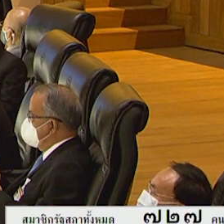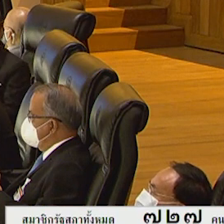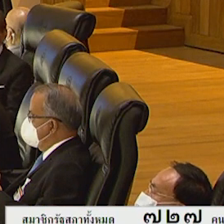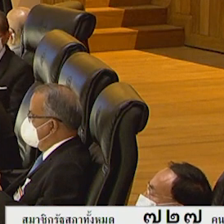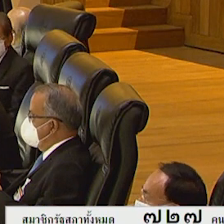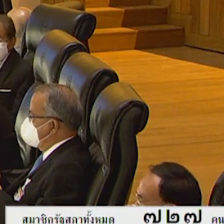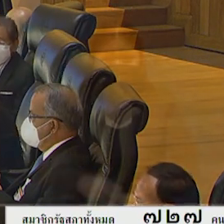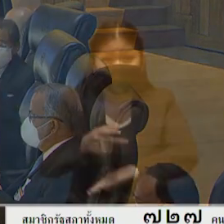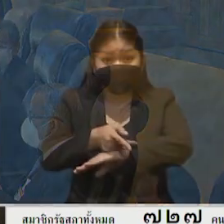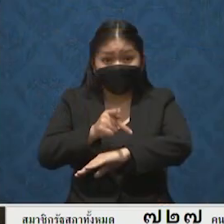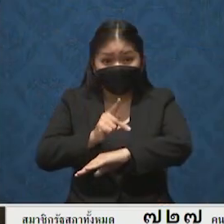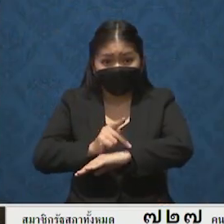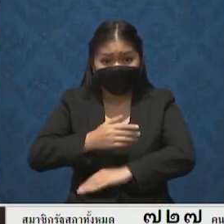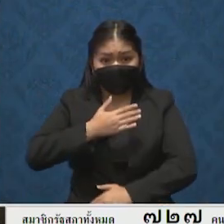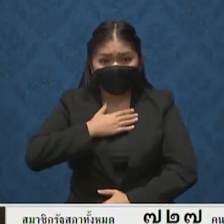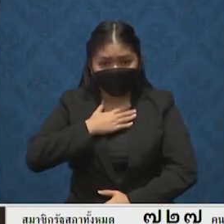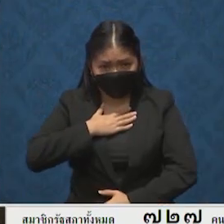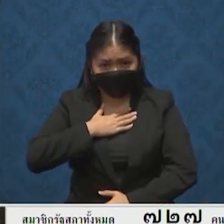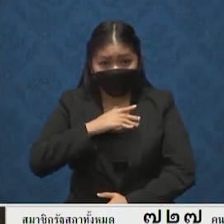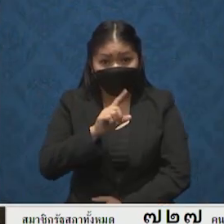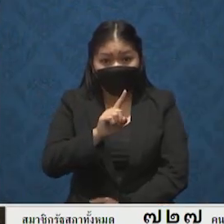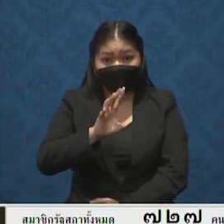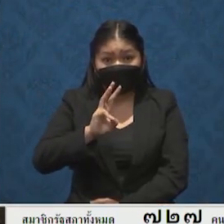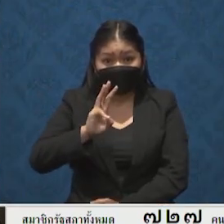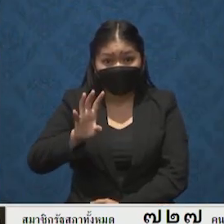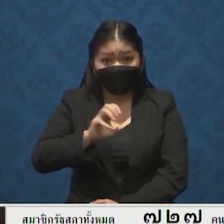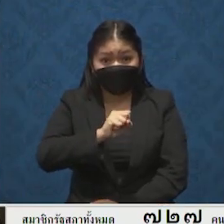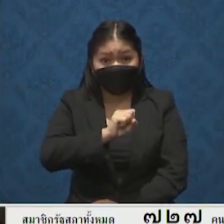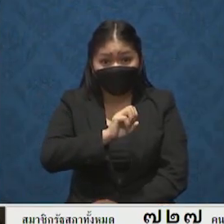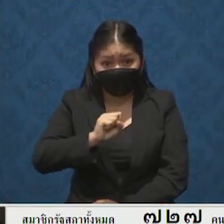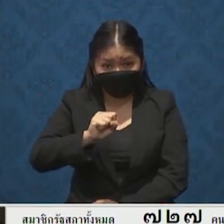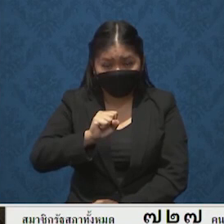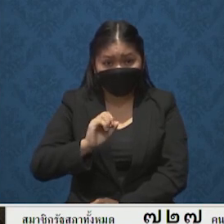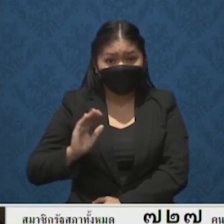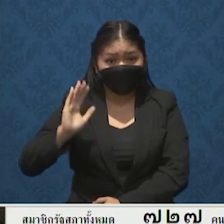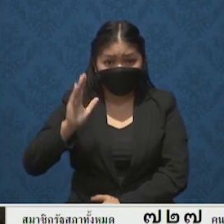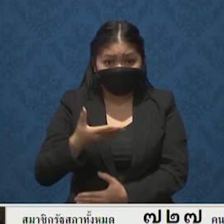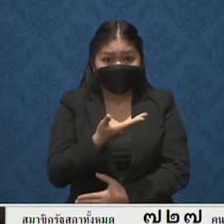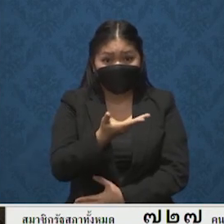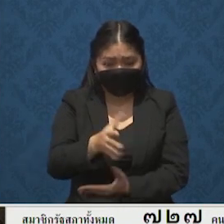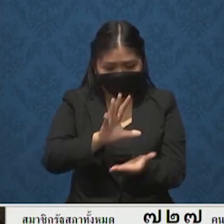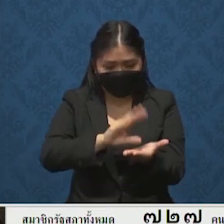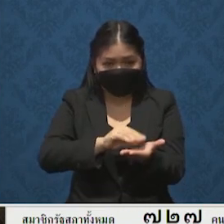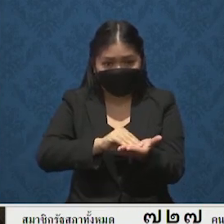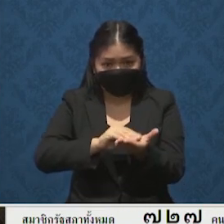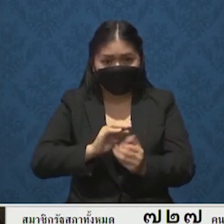ท่านประธานที่เคารพครับผมธีรชัยพันธุมาตร106ส.ส.นะครับแสดงตนครับ ครับบันทึกด้วยครับ